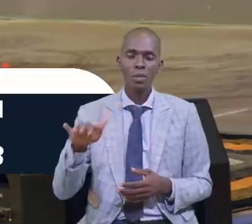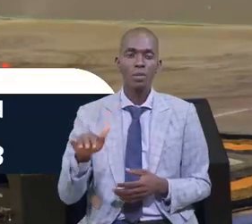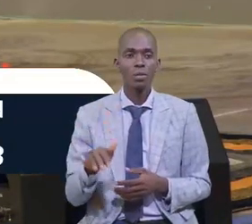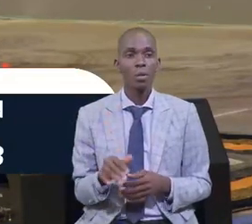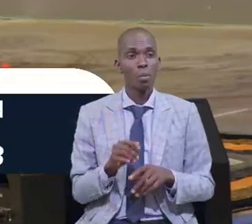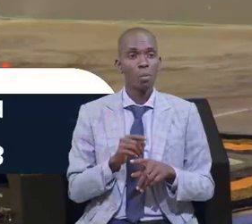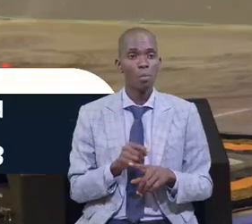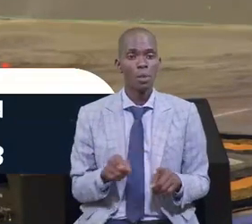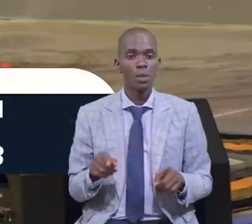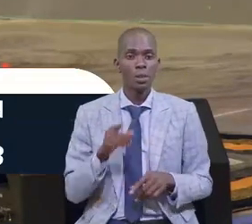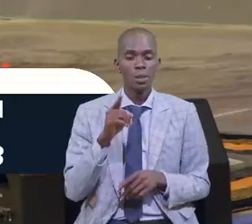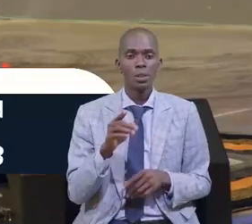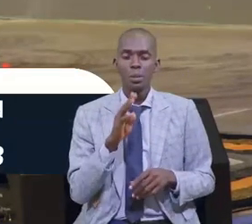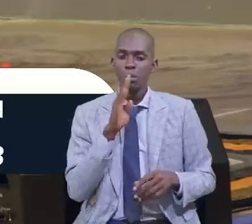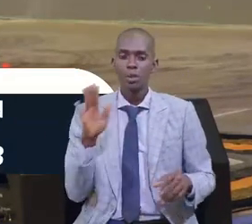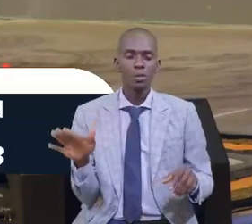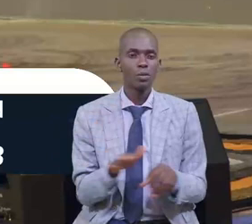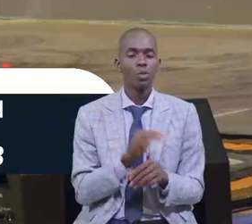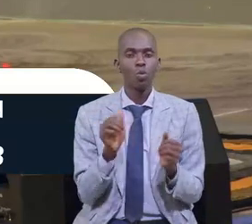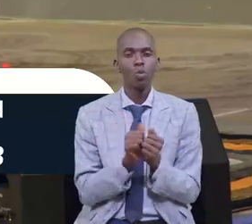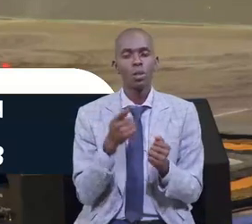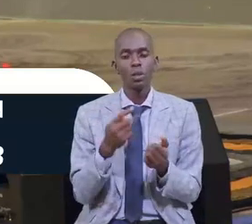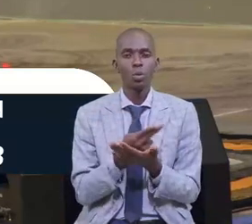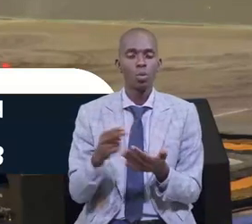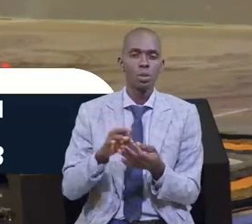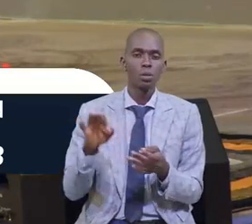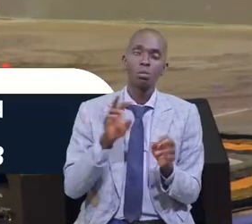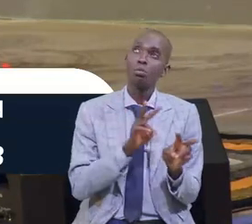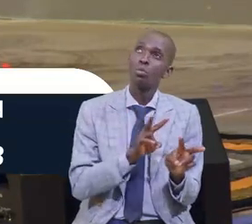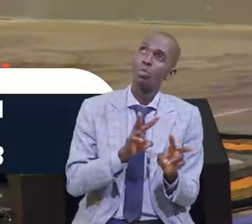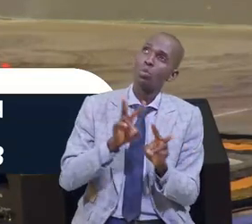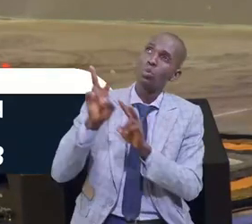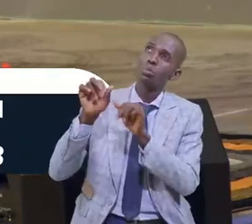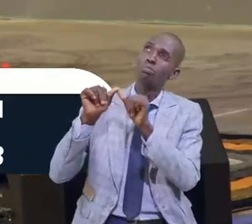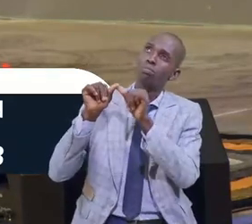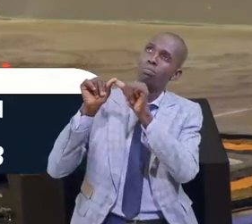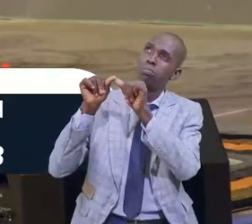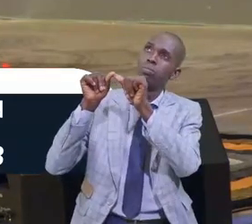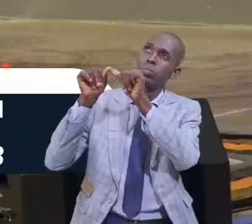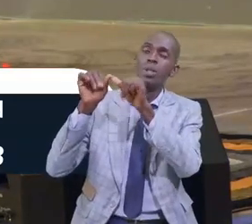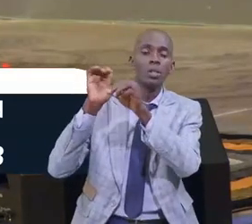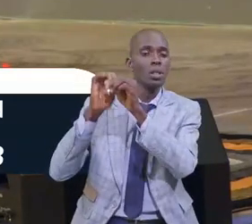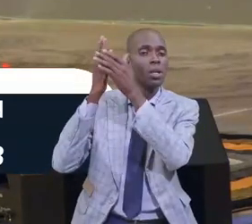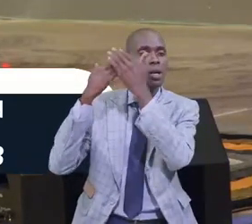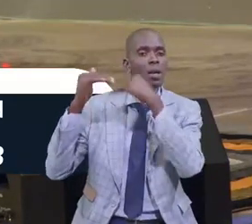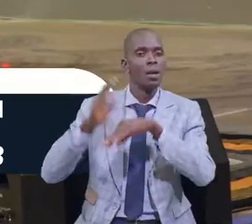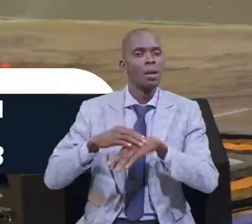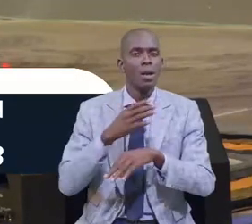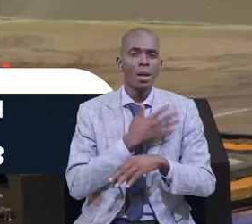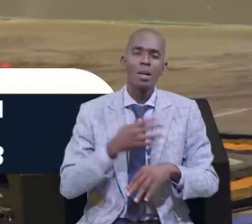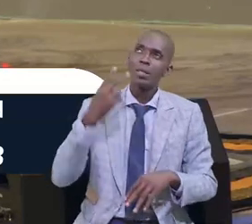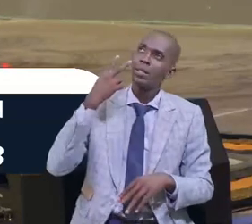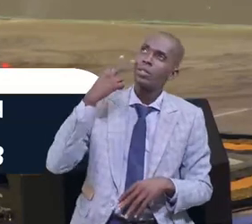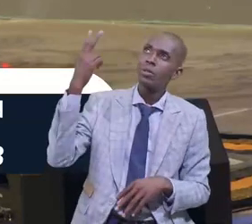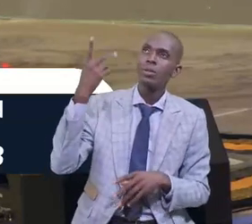Actes 7, verset 55. Mais Étienne, rempli du Saint-Esprit et fixant les regards vers le ciel, vit